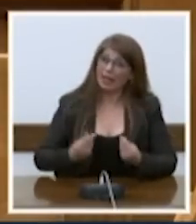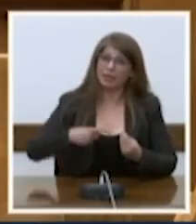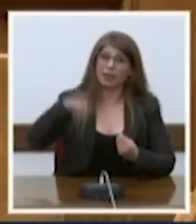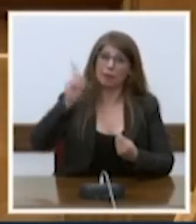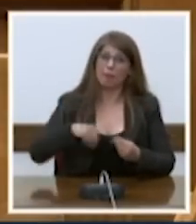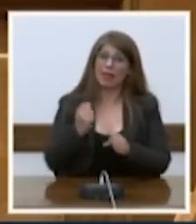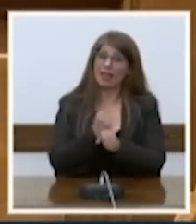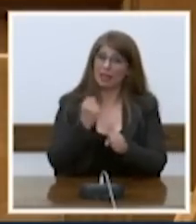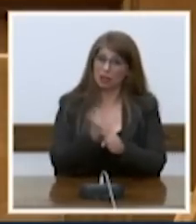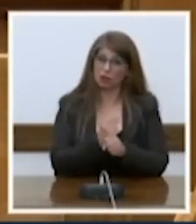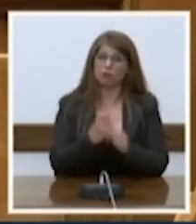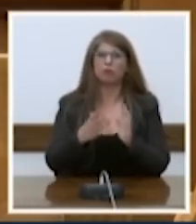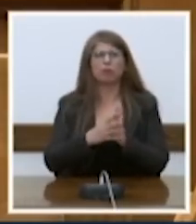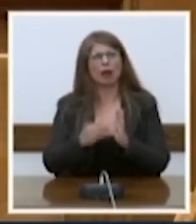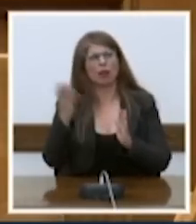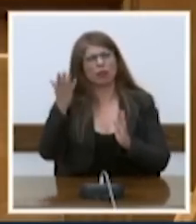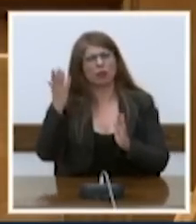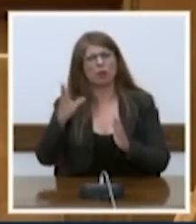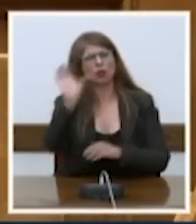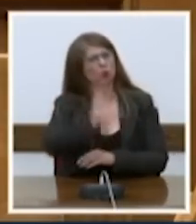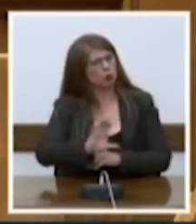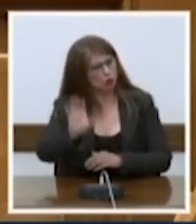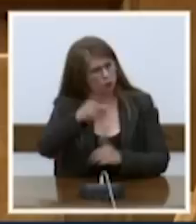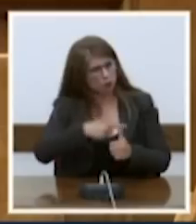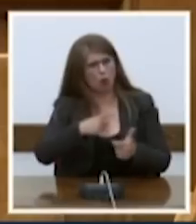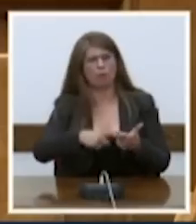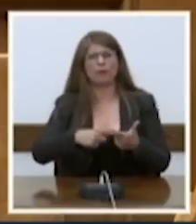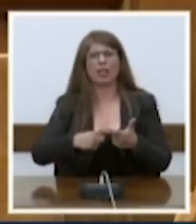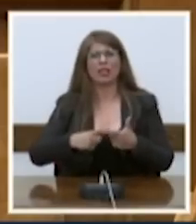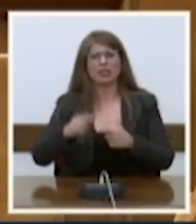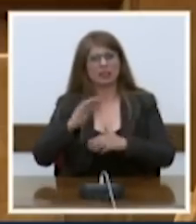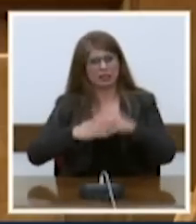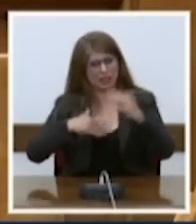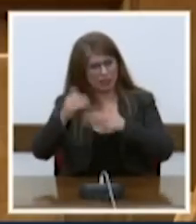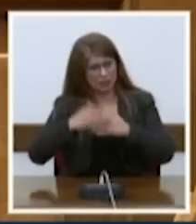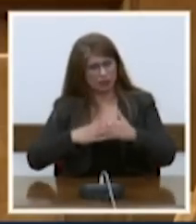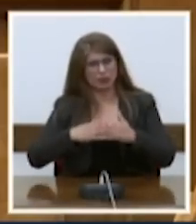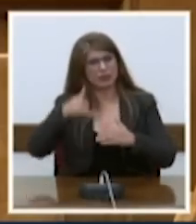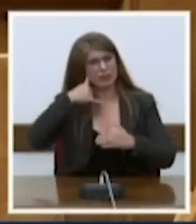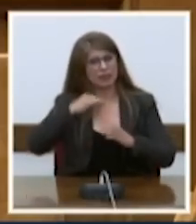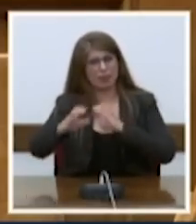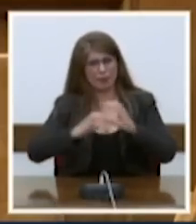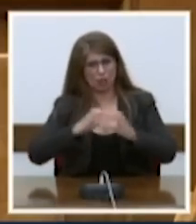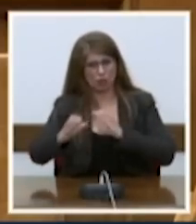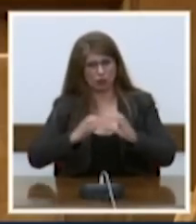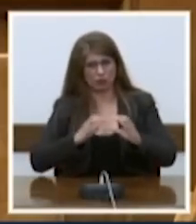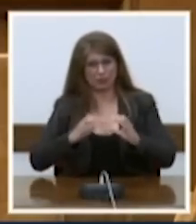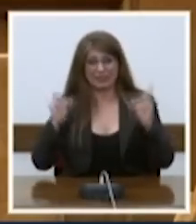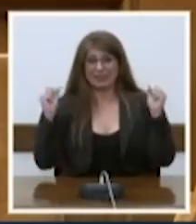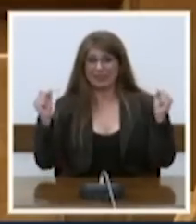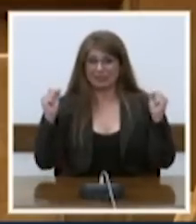οι εργαζόμενοι, για παράδειγμα, στον τουρισμό, στις κατασκευές, στις τηλεπικοινωνίες, στην